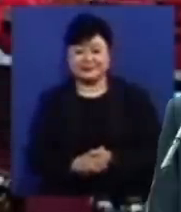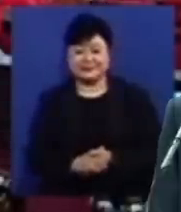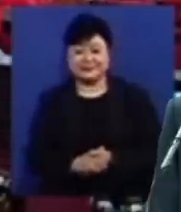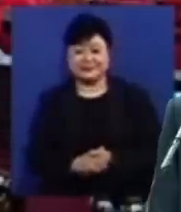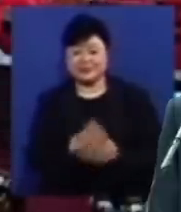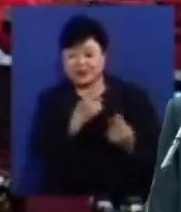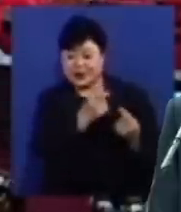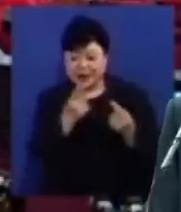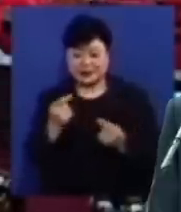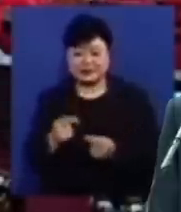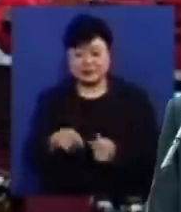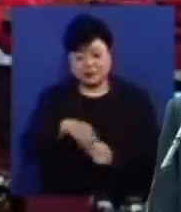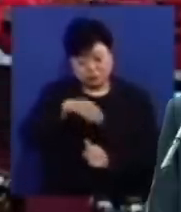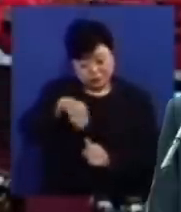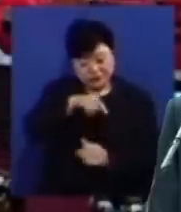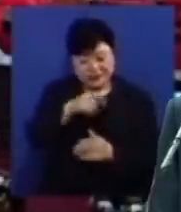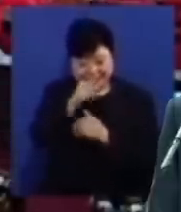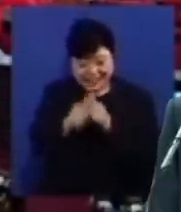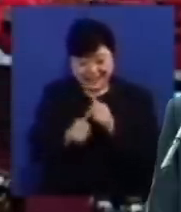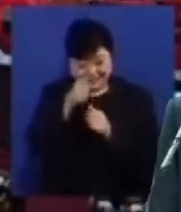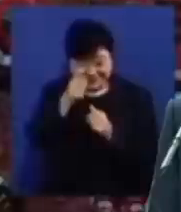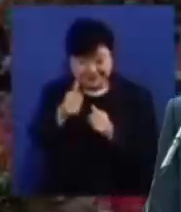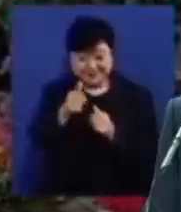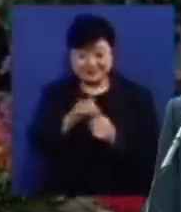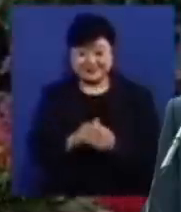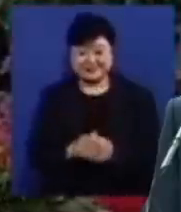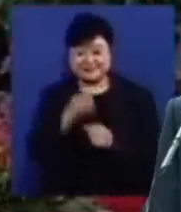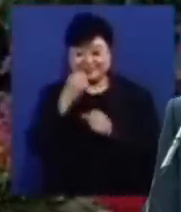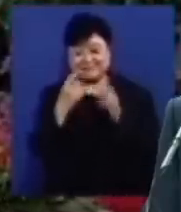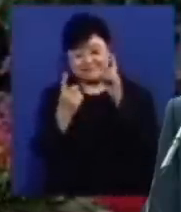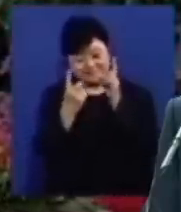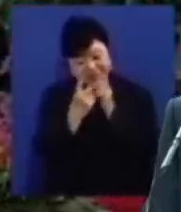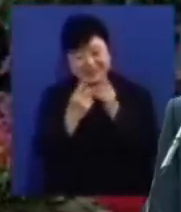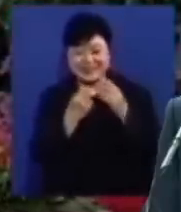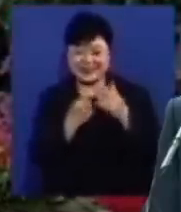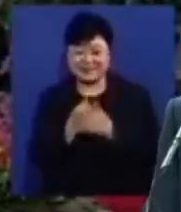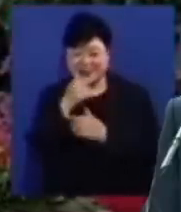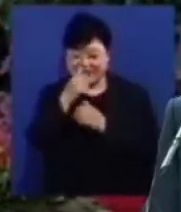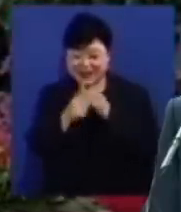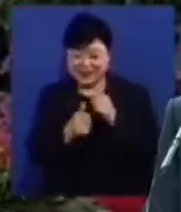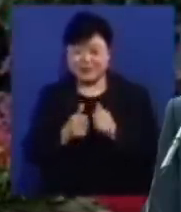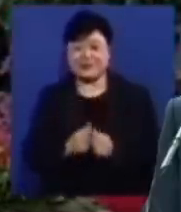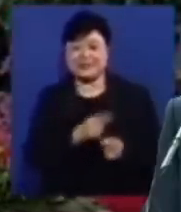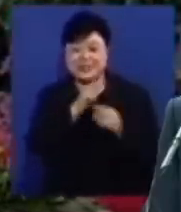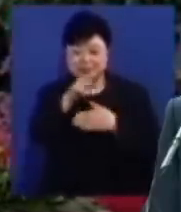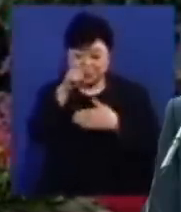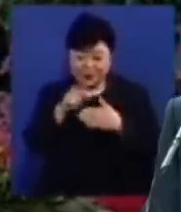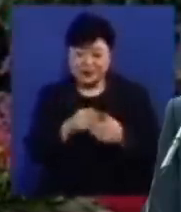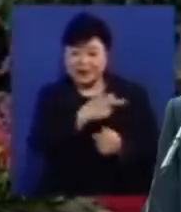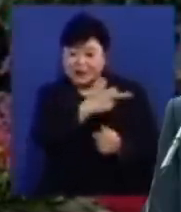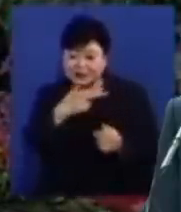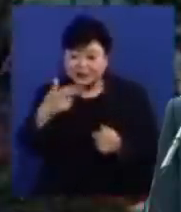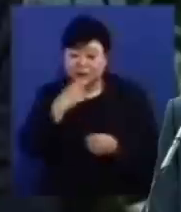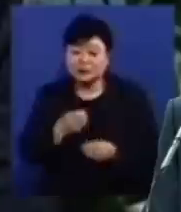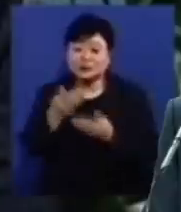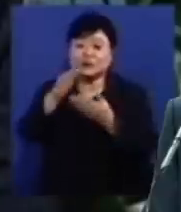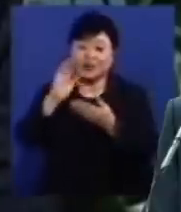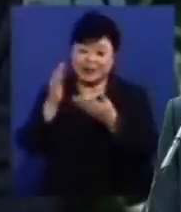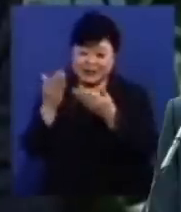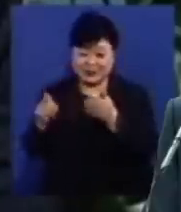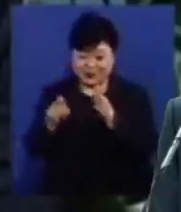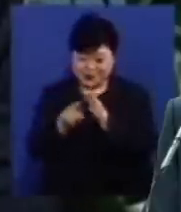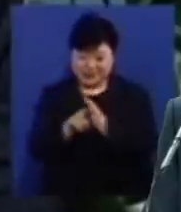이와 같은 분위기에서 우리가 하나님을 만났으니 하나님은 우리 삶에 큰 축복이 된